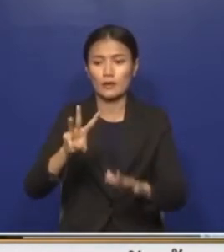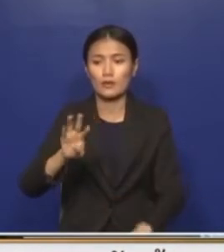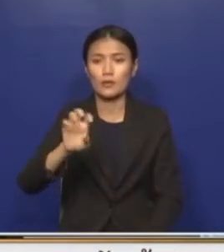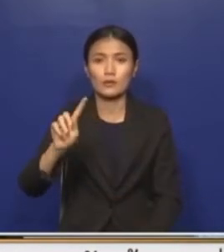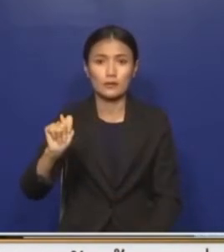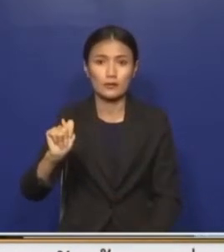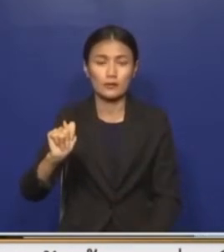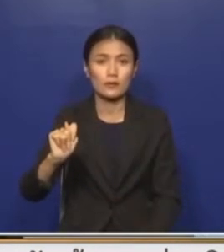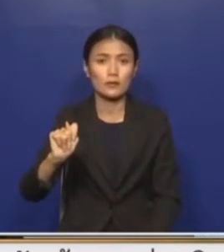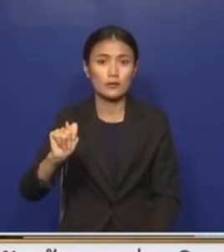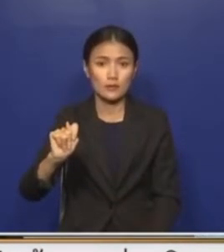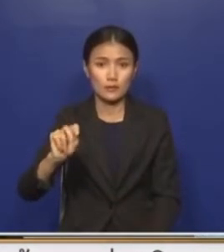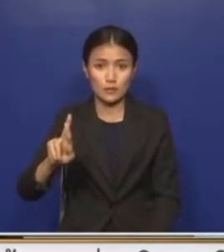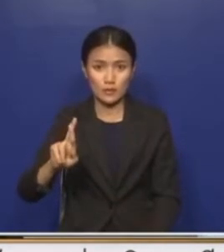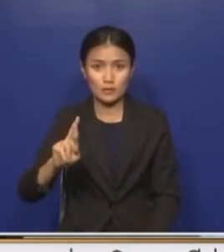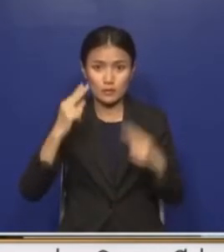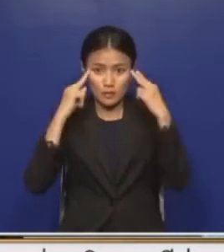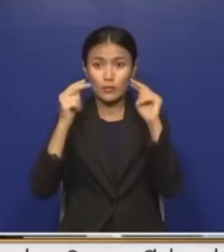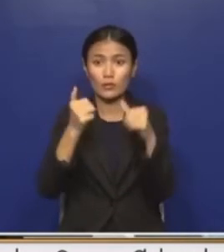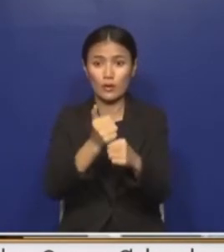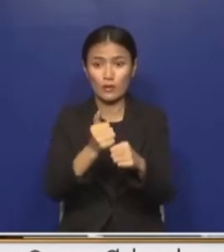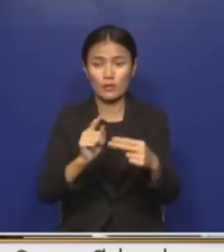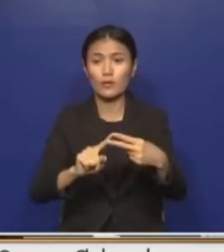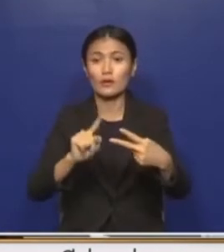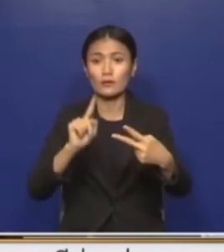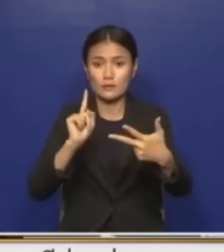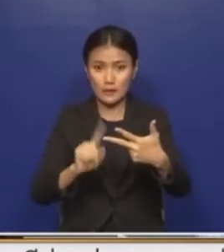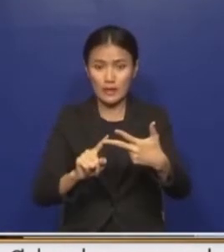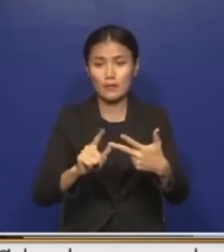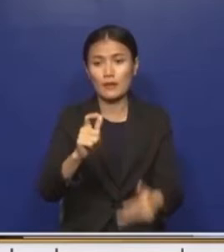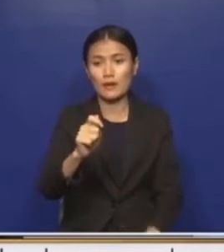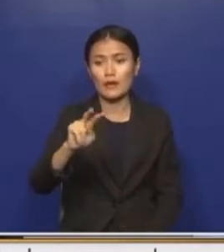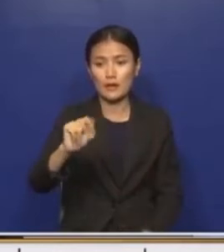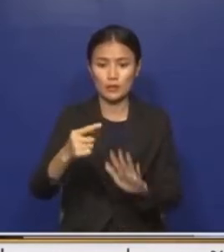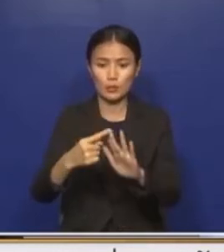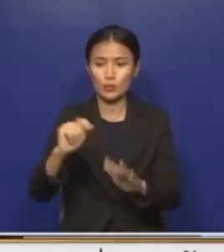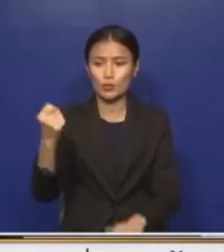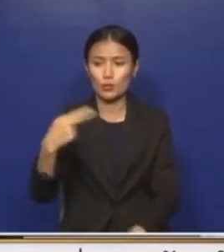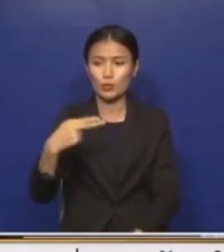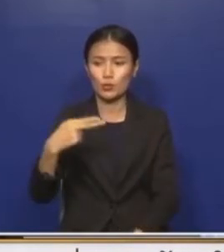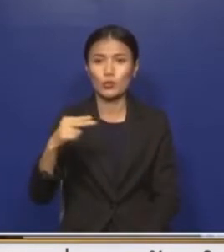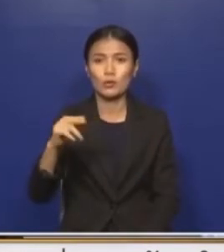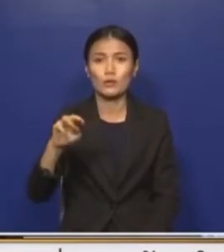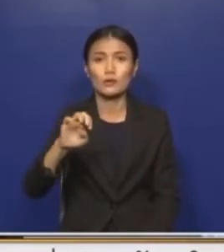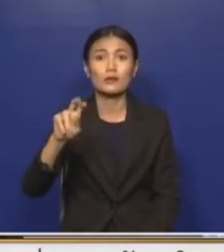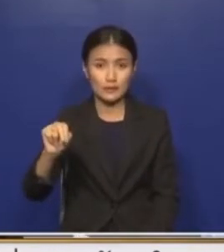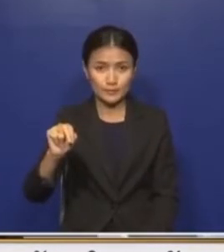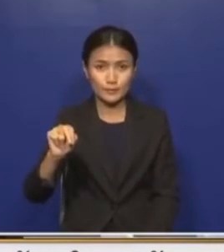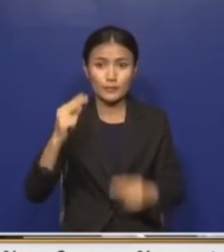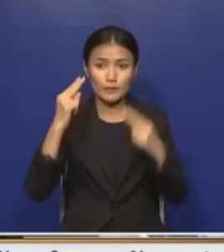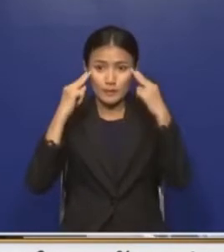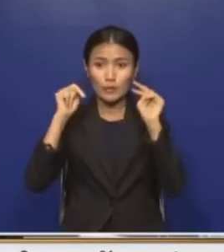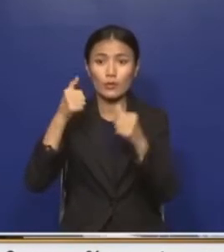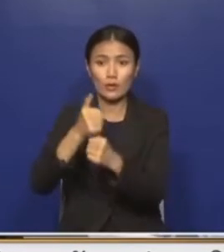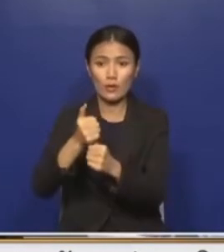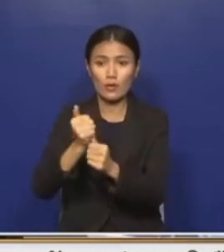รณรองนายกรัฐมนตรี 3. นายอนุทินชาญวีรกุลรองน